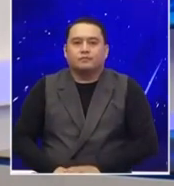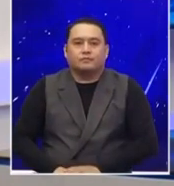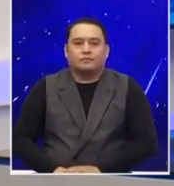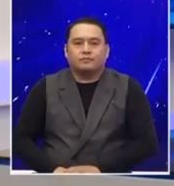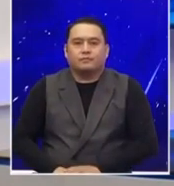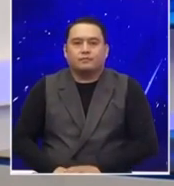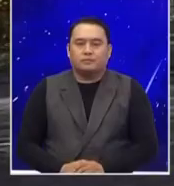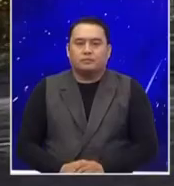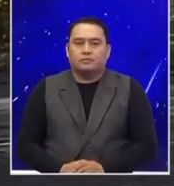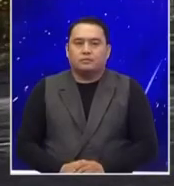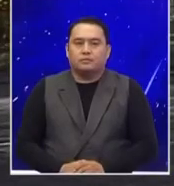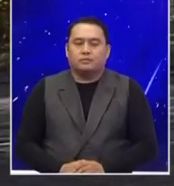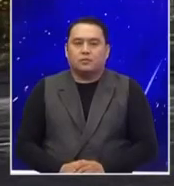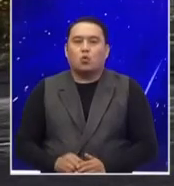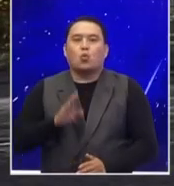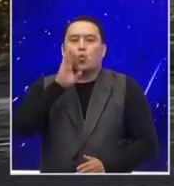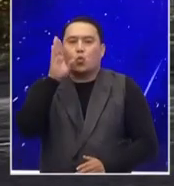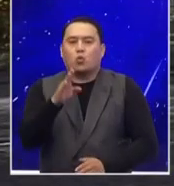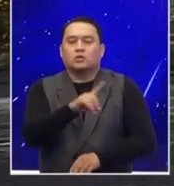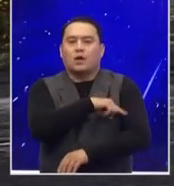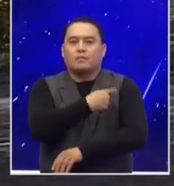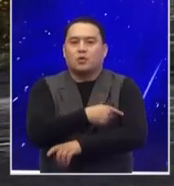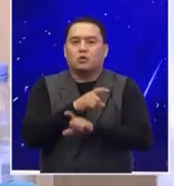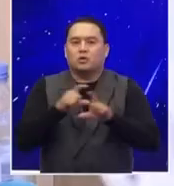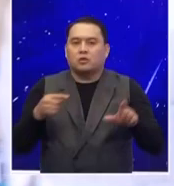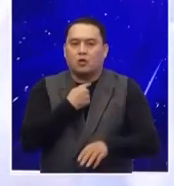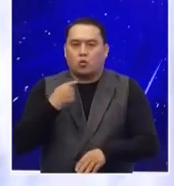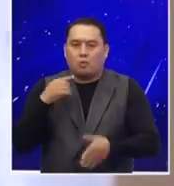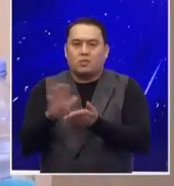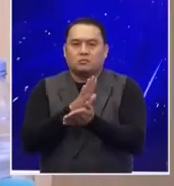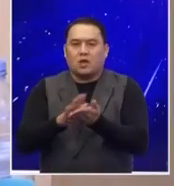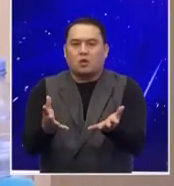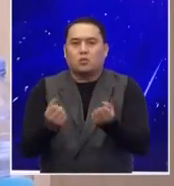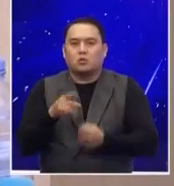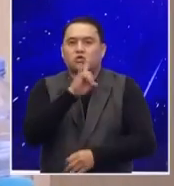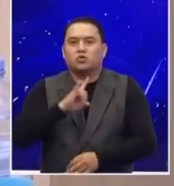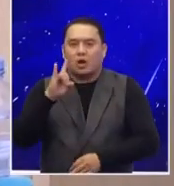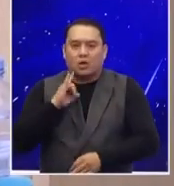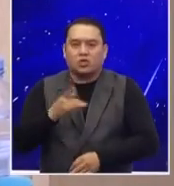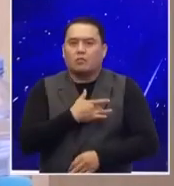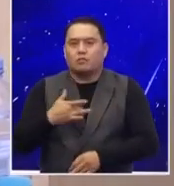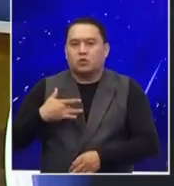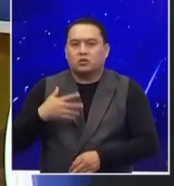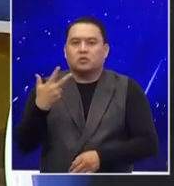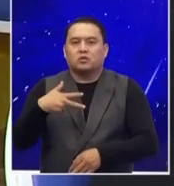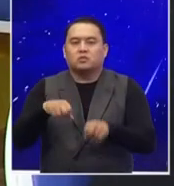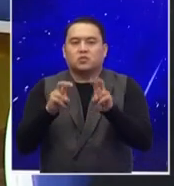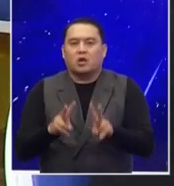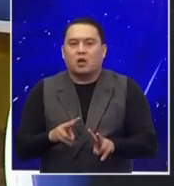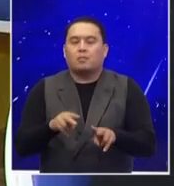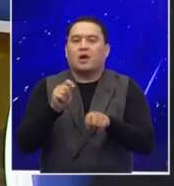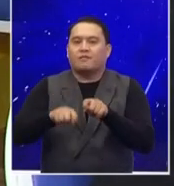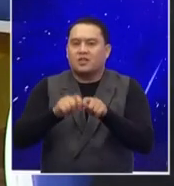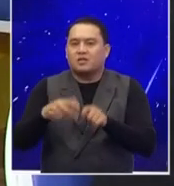группа. С самого утра в онкологической клинике Талдыкургана идет бесплатный прием женщин. Буквально за 1,5 часа специалисты приняли и